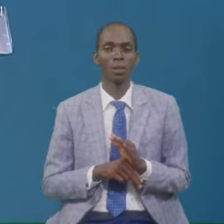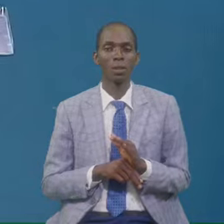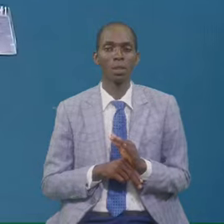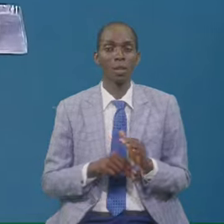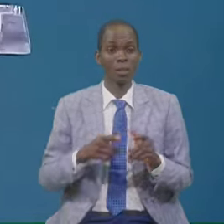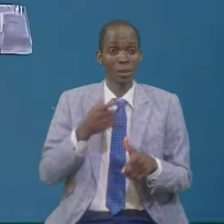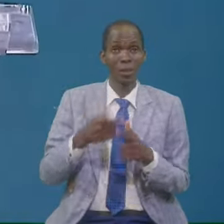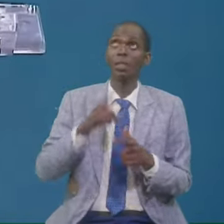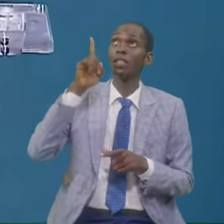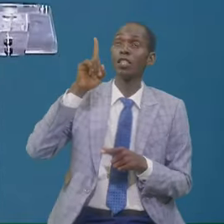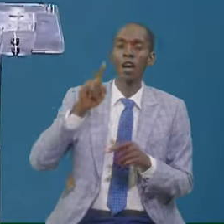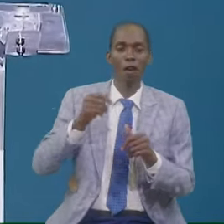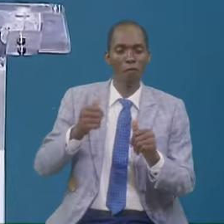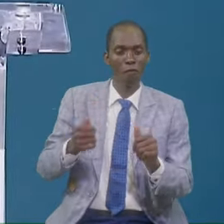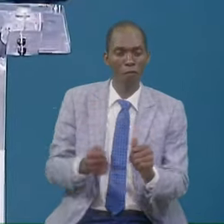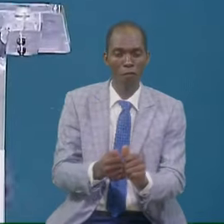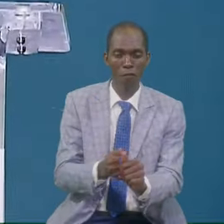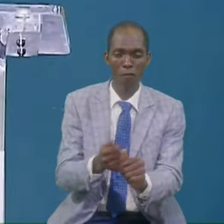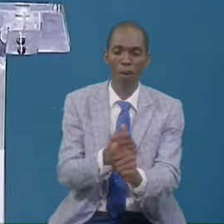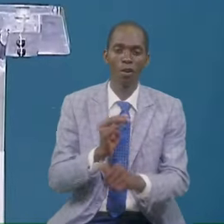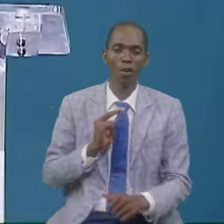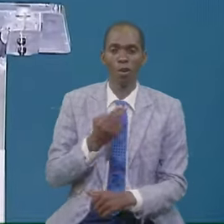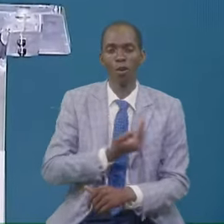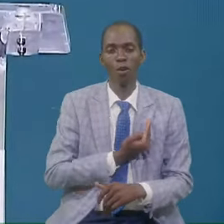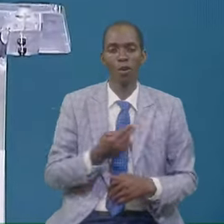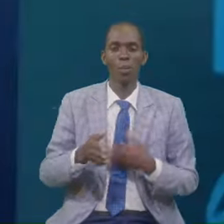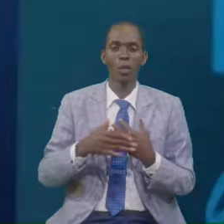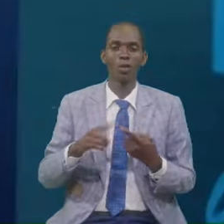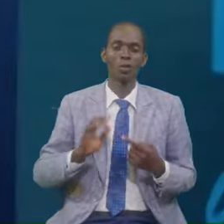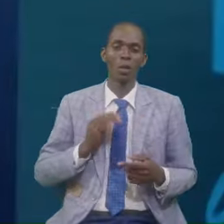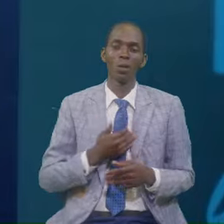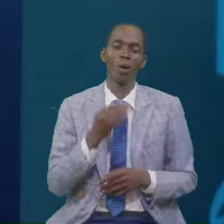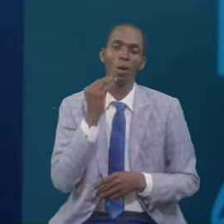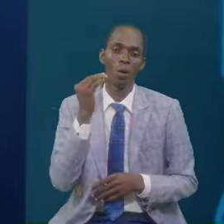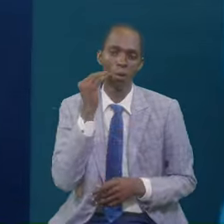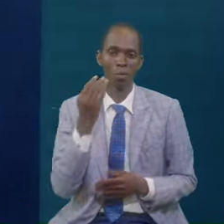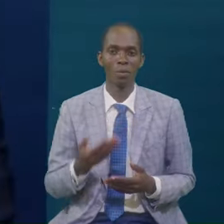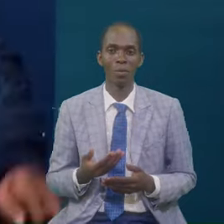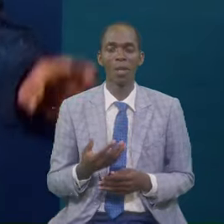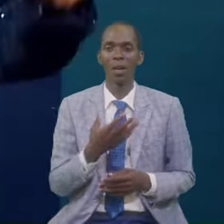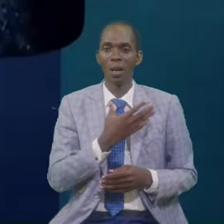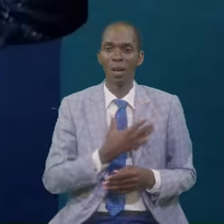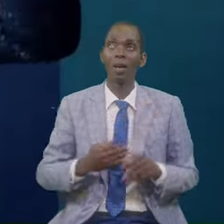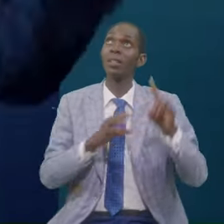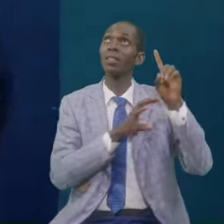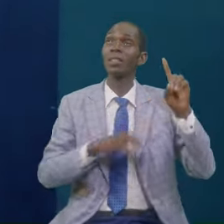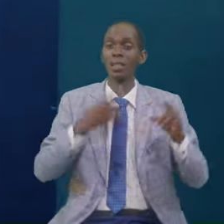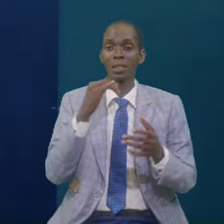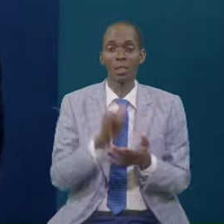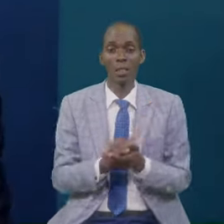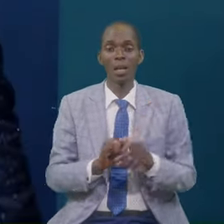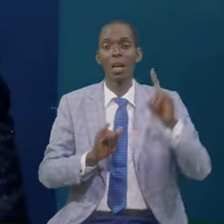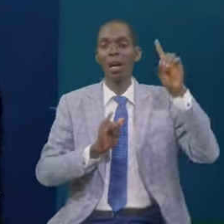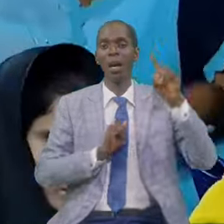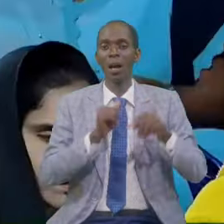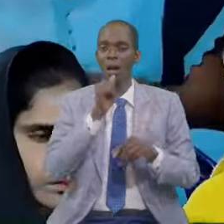follows us home. ఆ తర్వాత ఆయన మనల్ని గురువైపు నడిపిస్తారు. And he says, I am with you always till the end